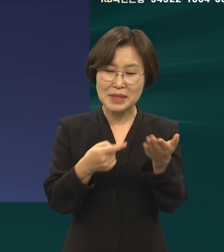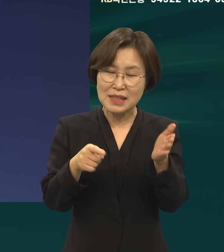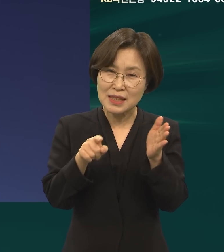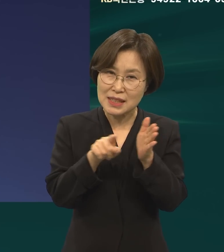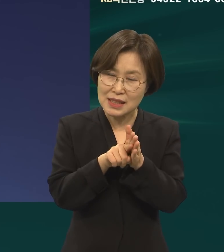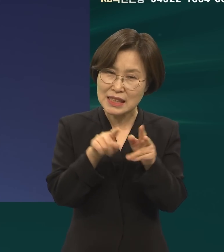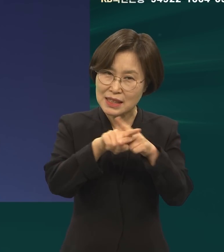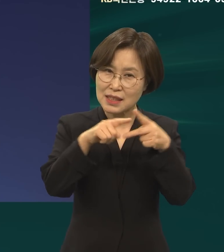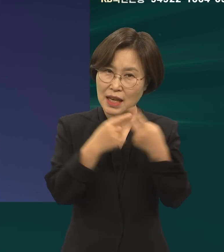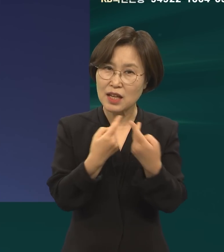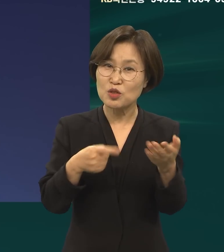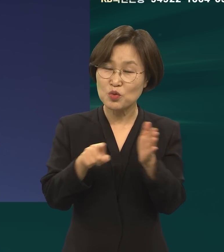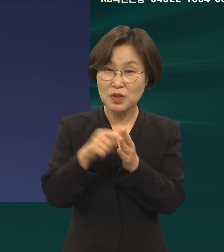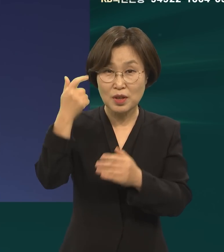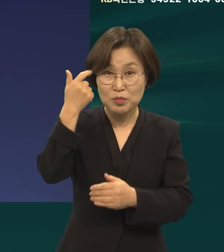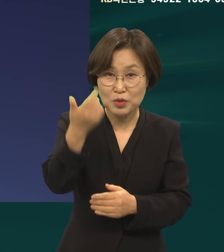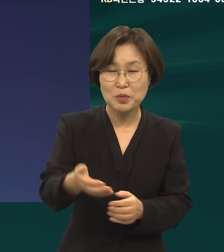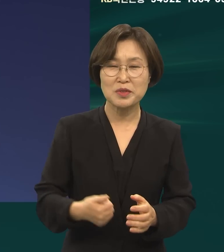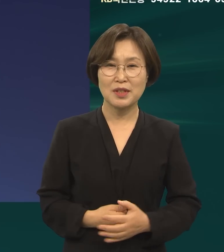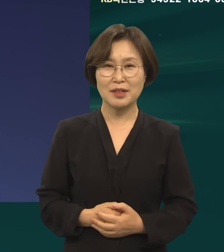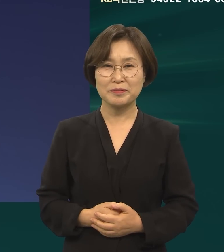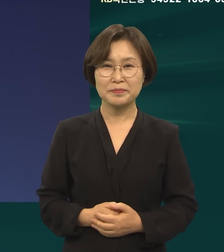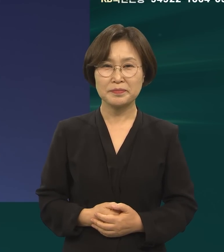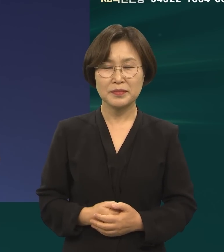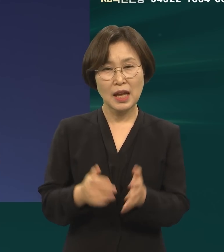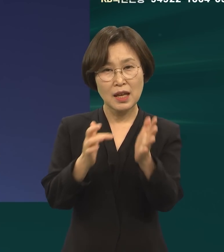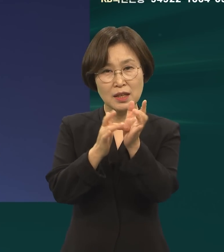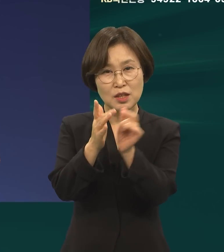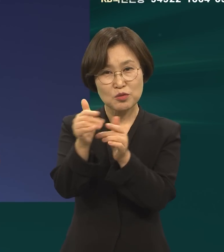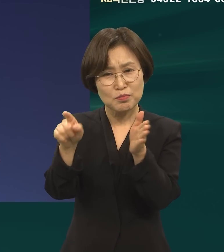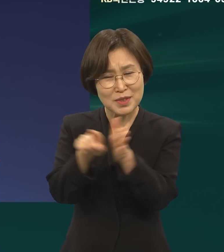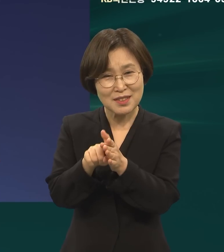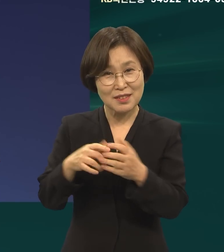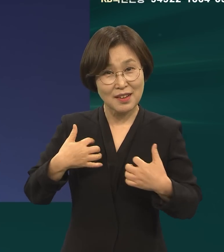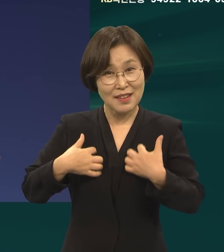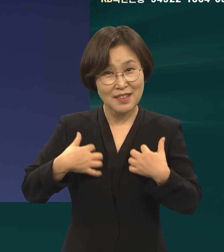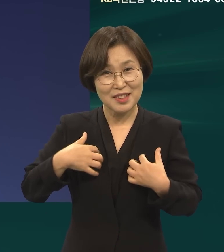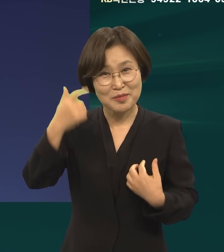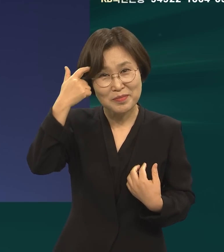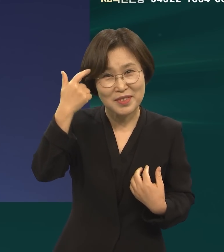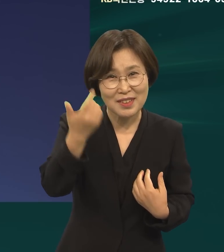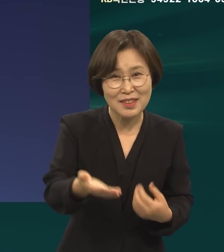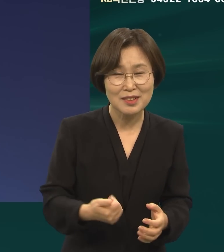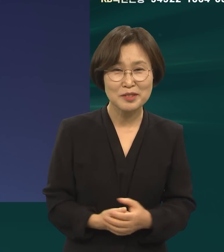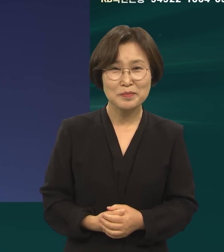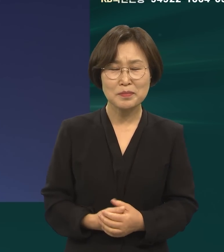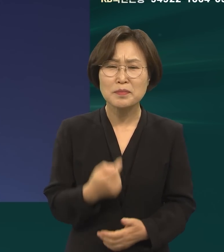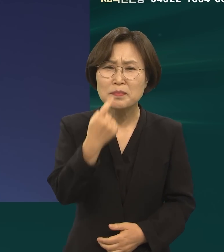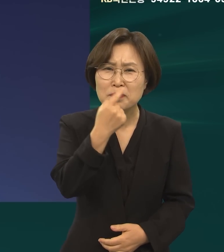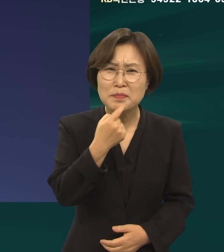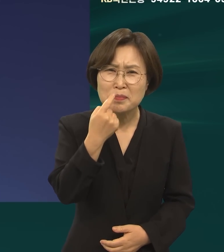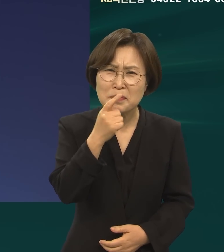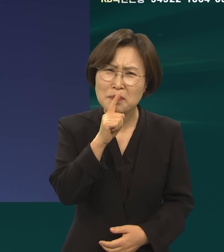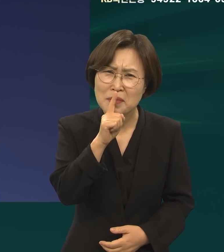예수 믿는 것이 기쁘십니까? 입으로 말하지 말고